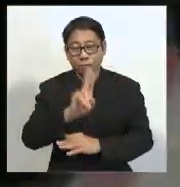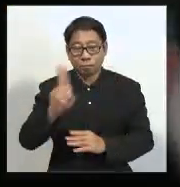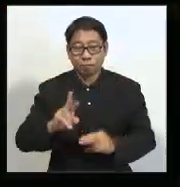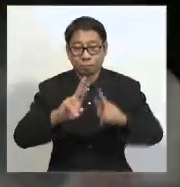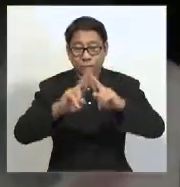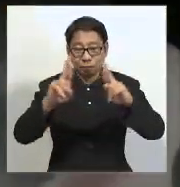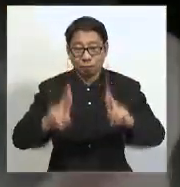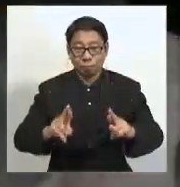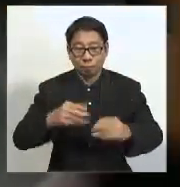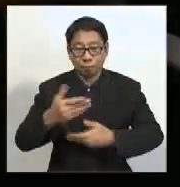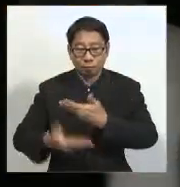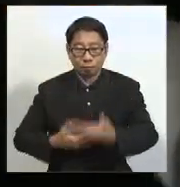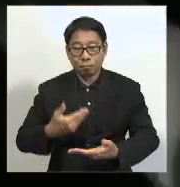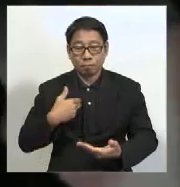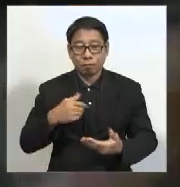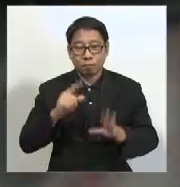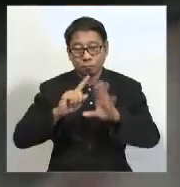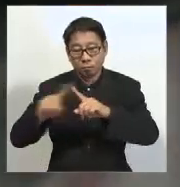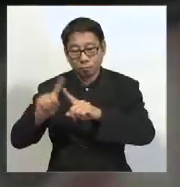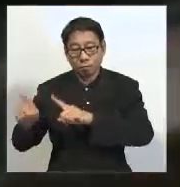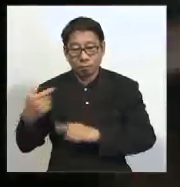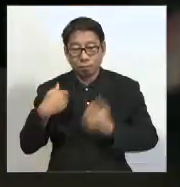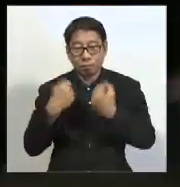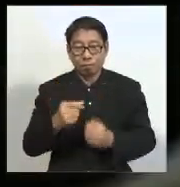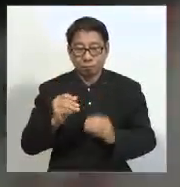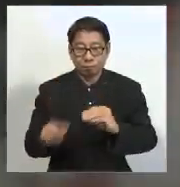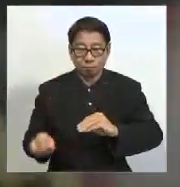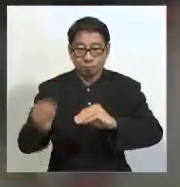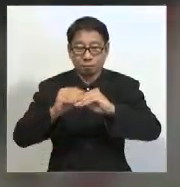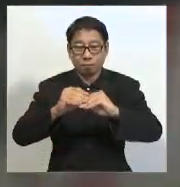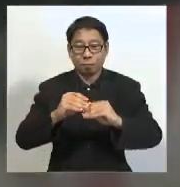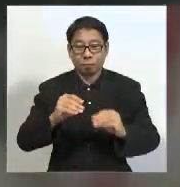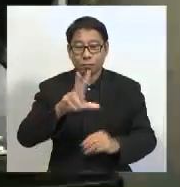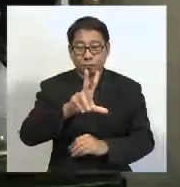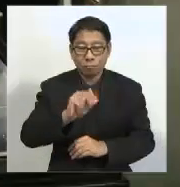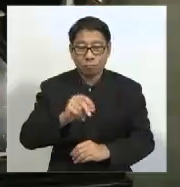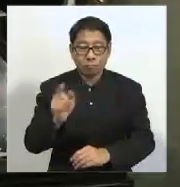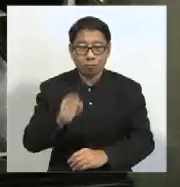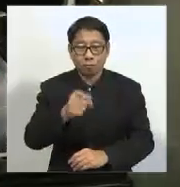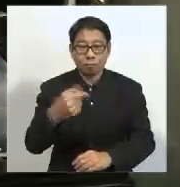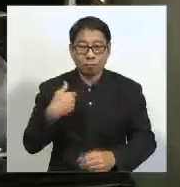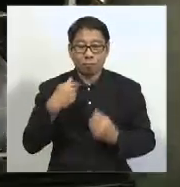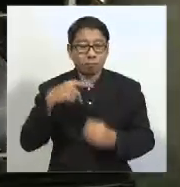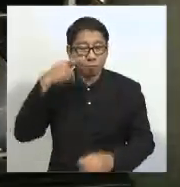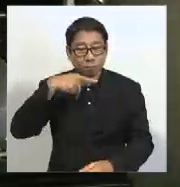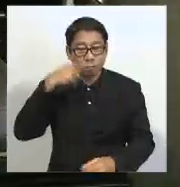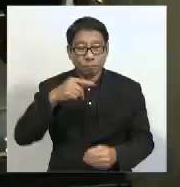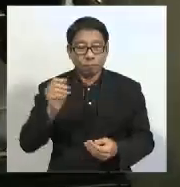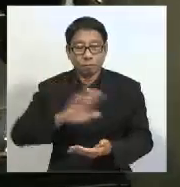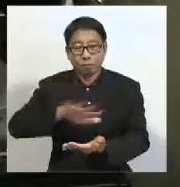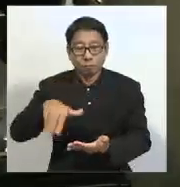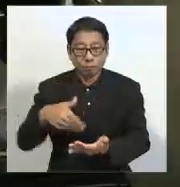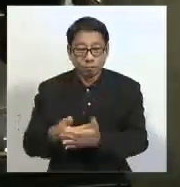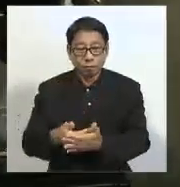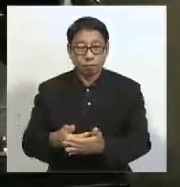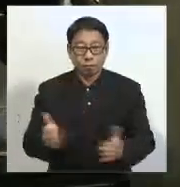างสรรพสินค้าและร้านสะดวกซื้อต่างๆเนี่ยมีปริมาณสูงถึง30%ของปริมาณถุงพลาสติกทั้งหมด